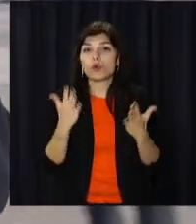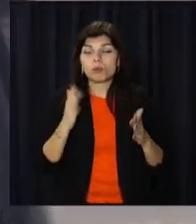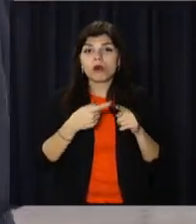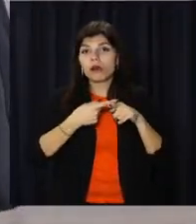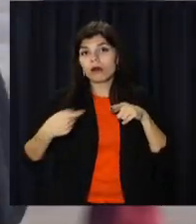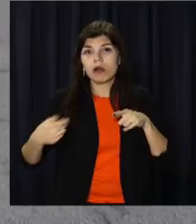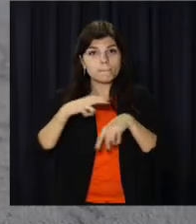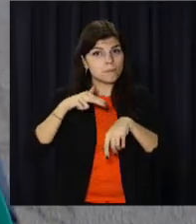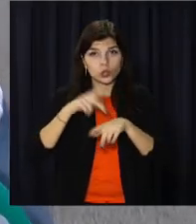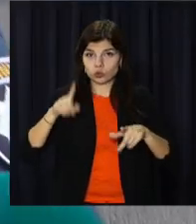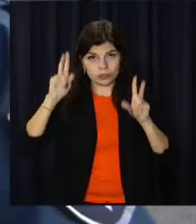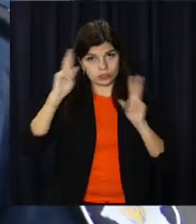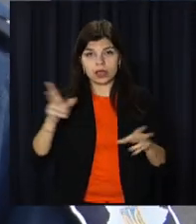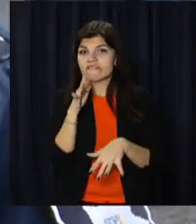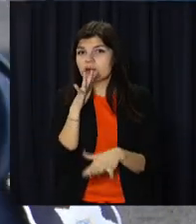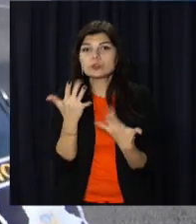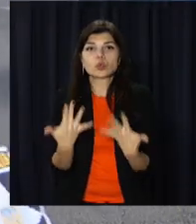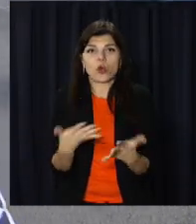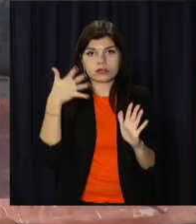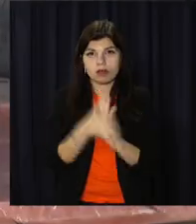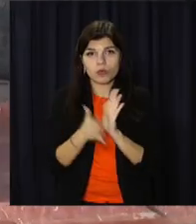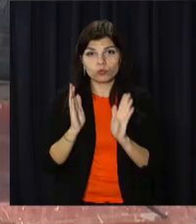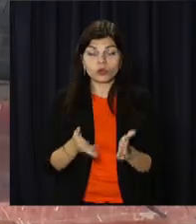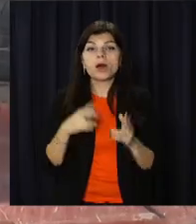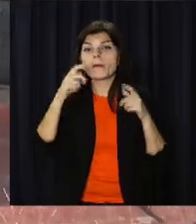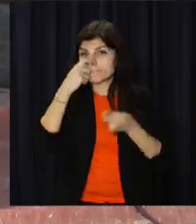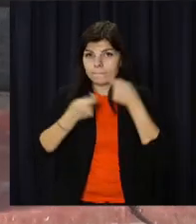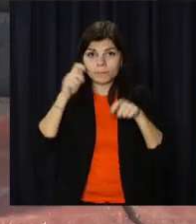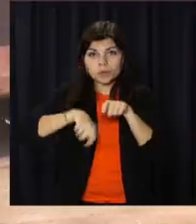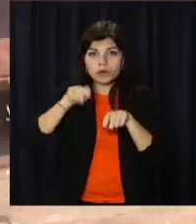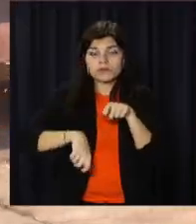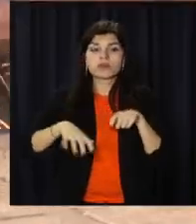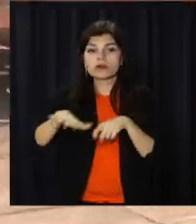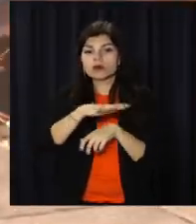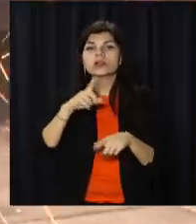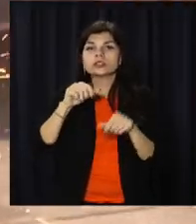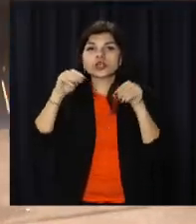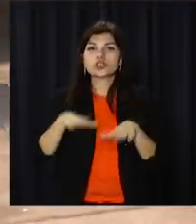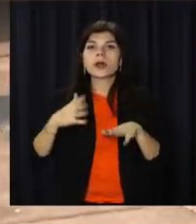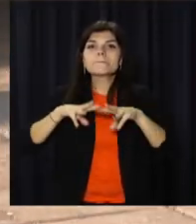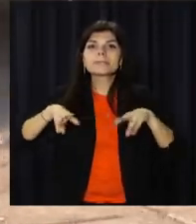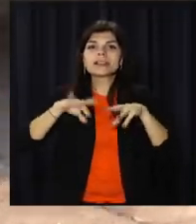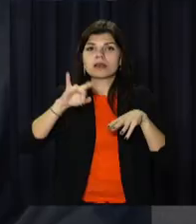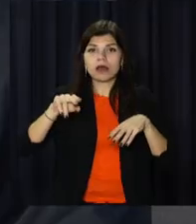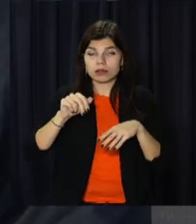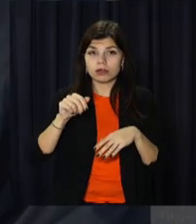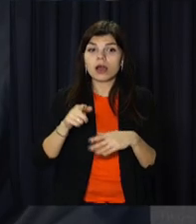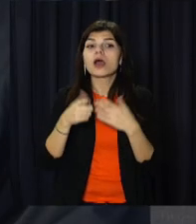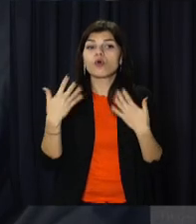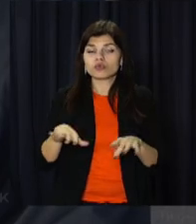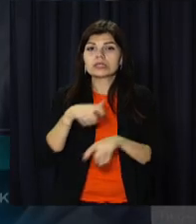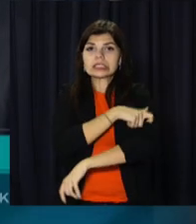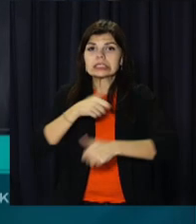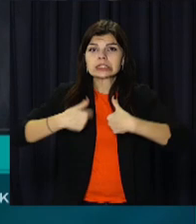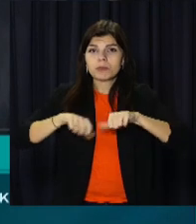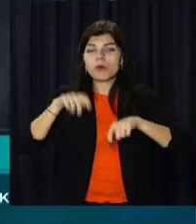навіть поліціянти. Наразі ми нічого коментувати не будемо. Перевіряють прибережні об'єкти за рішенням міськради. Інспекція вже